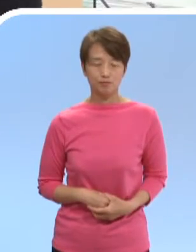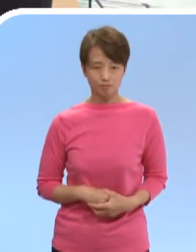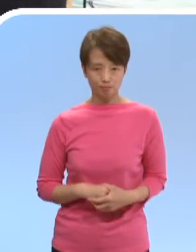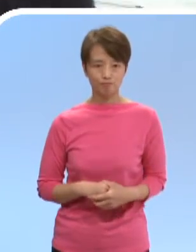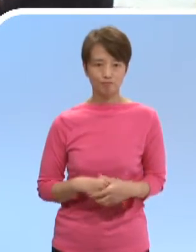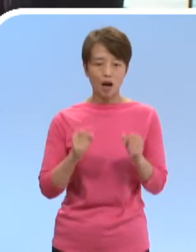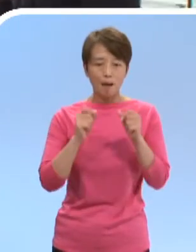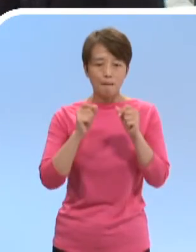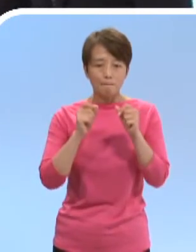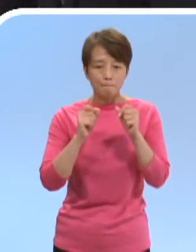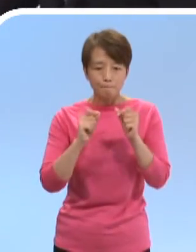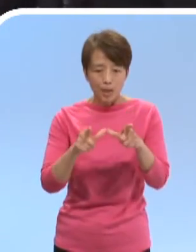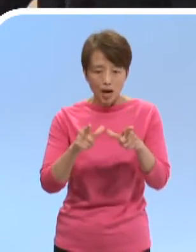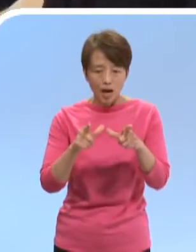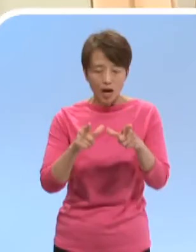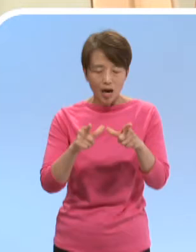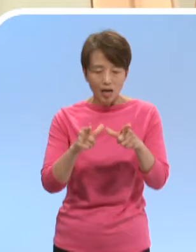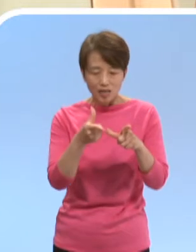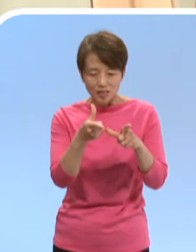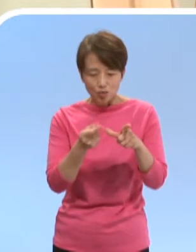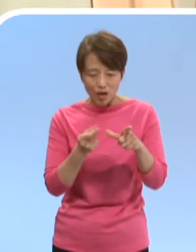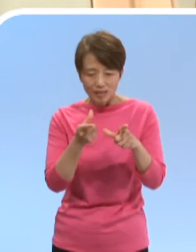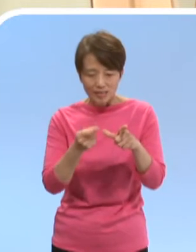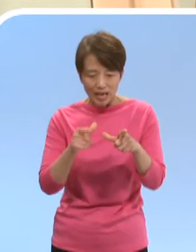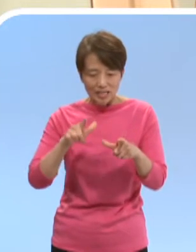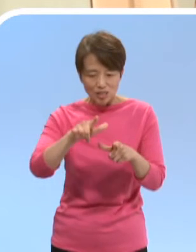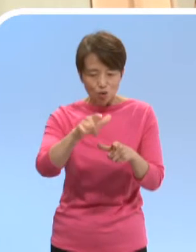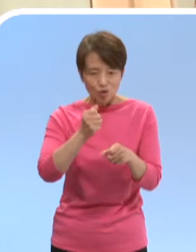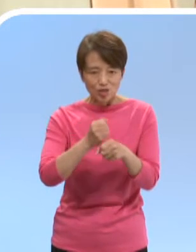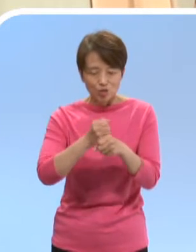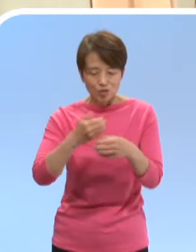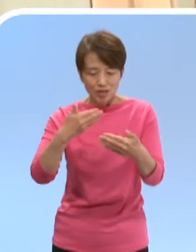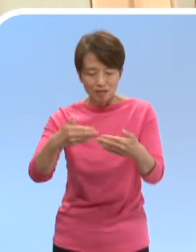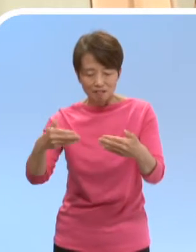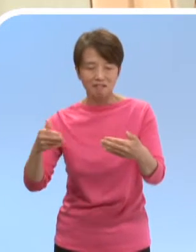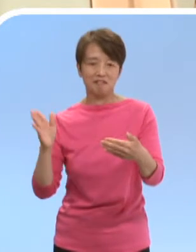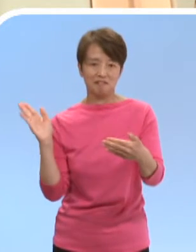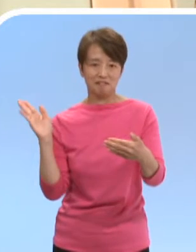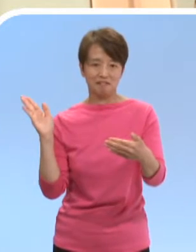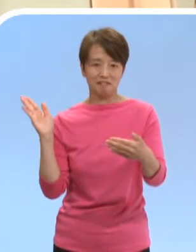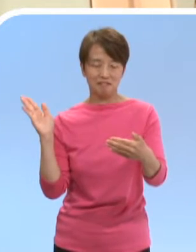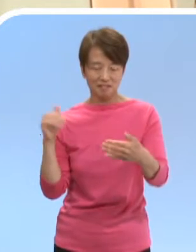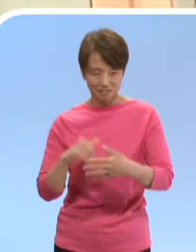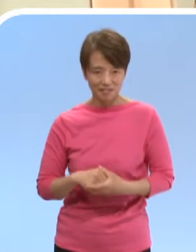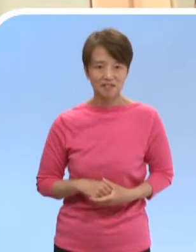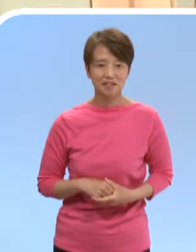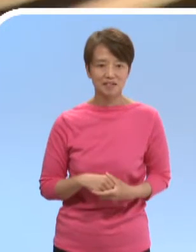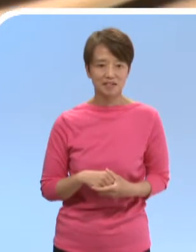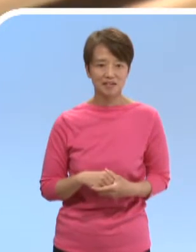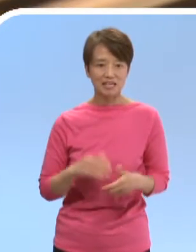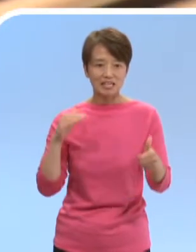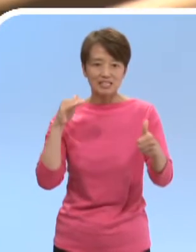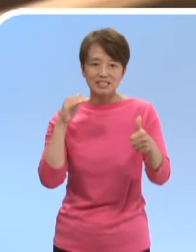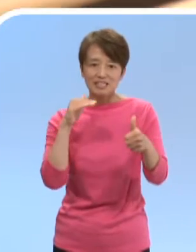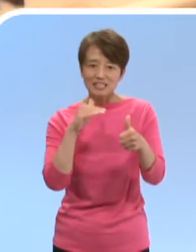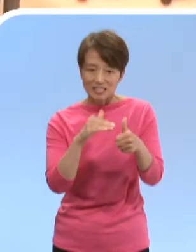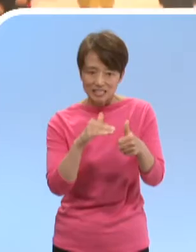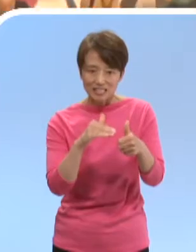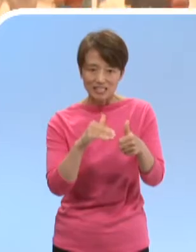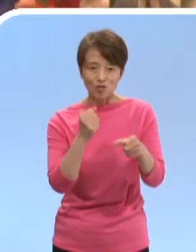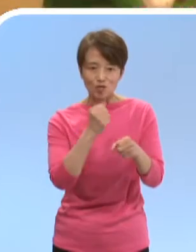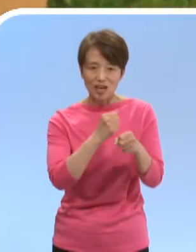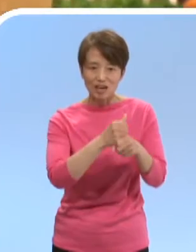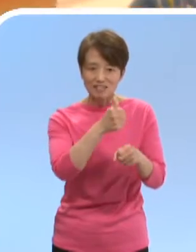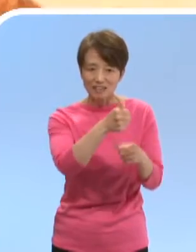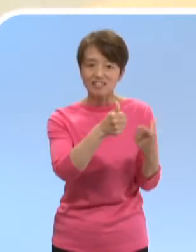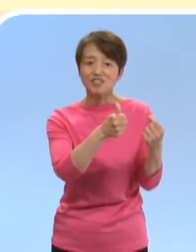まあ、大きなパンをまあ飛行機に見立てまして、作品として展示いただいているようなところでございます。 あの人気の、ね、ミニチュア